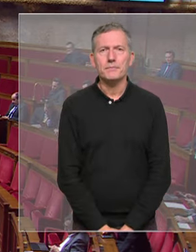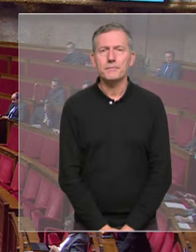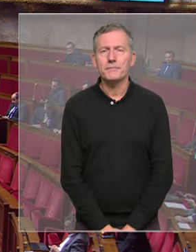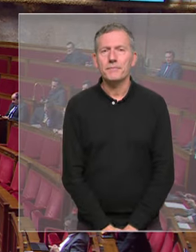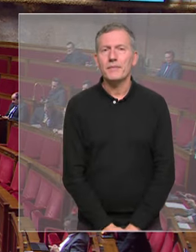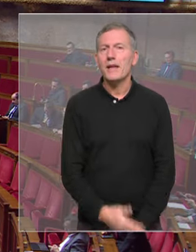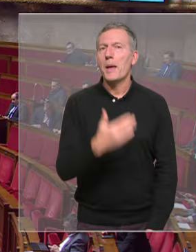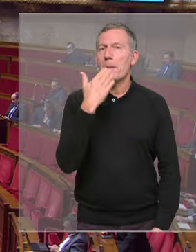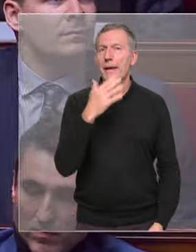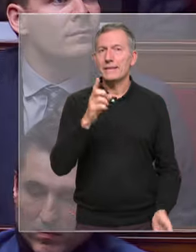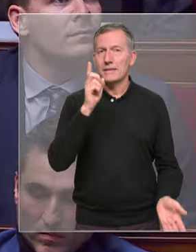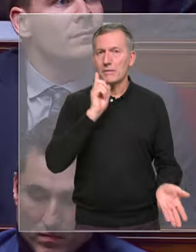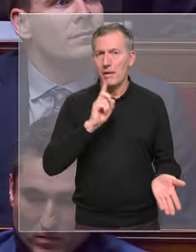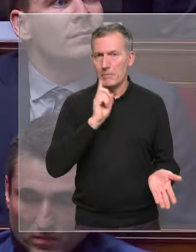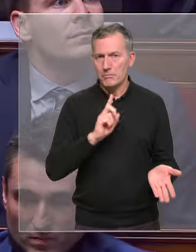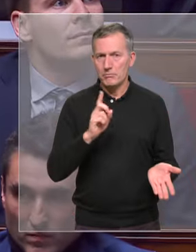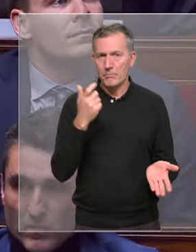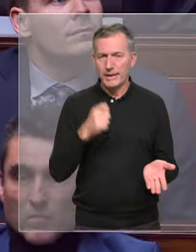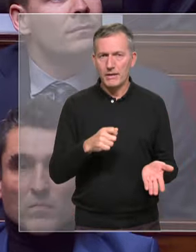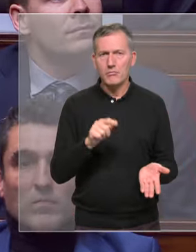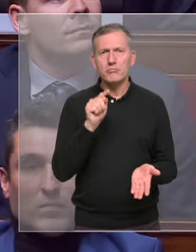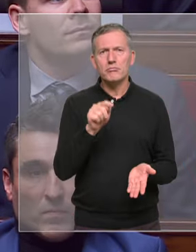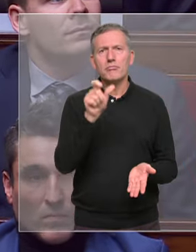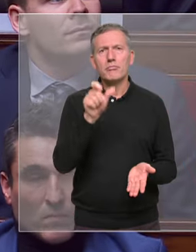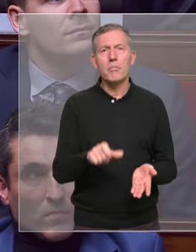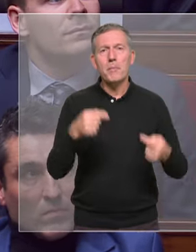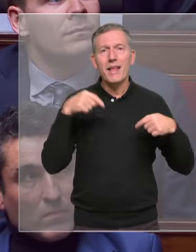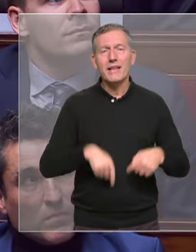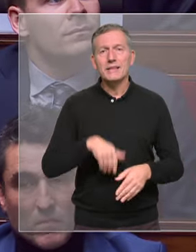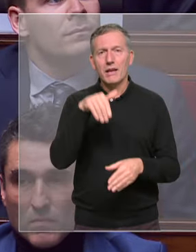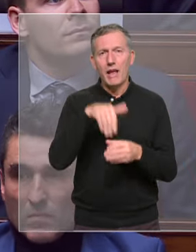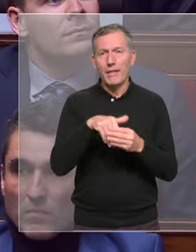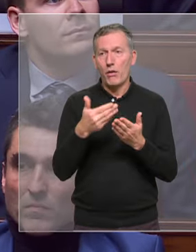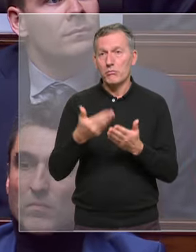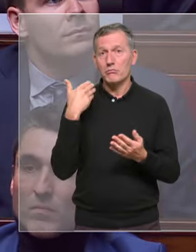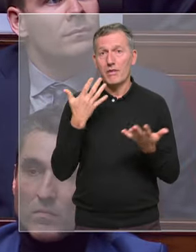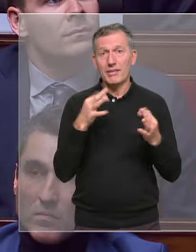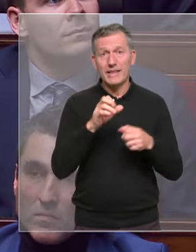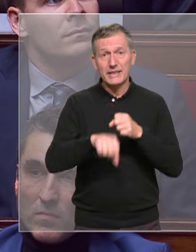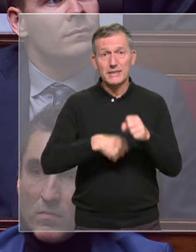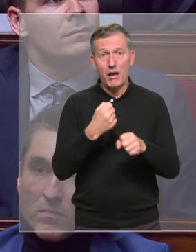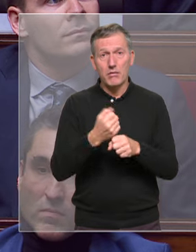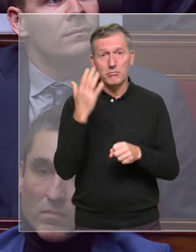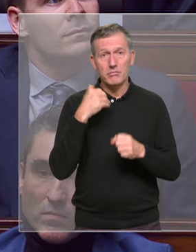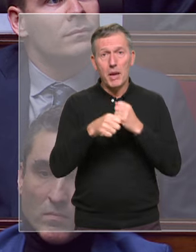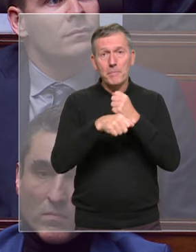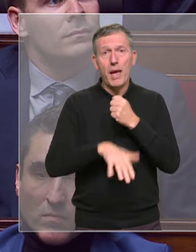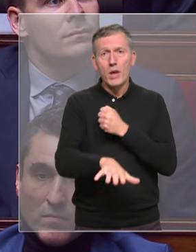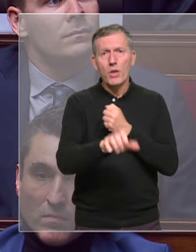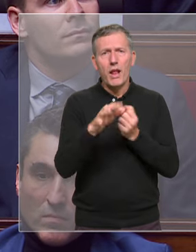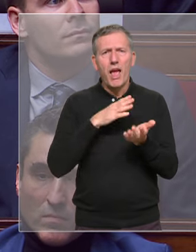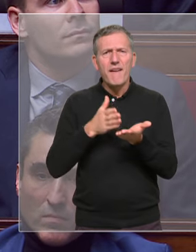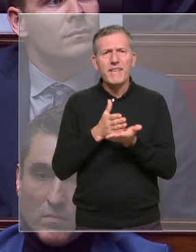Merci, Madame la Présidente. Monsieur le ministre de l'Intérieur, voilà 10 ans déjà, il existait à Mayotte une filière